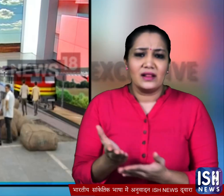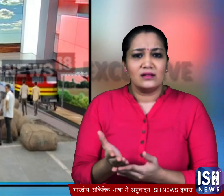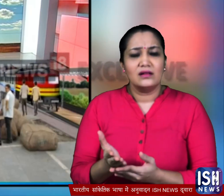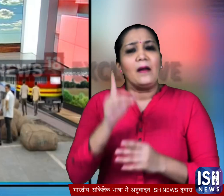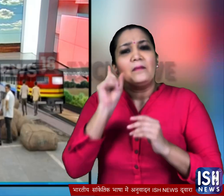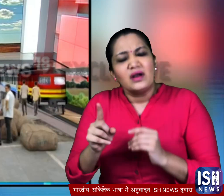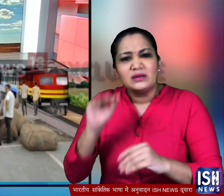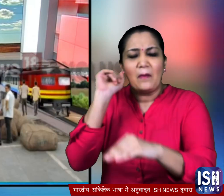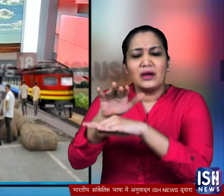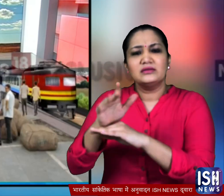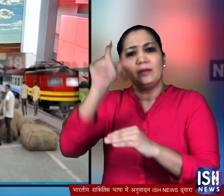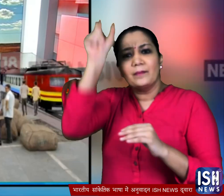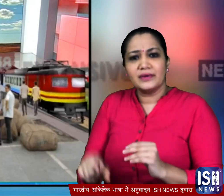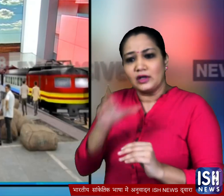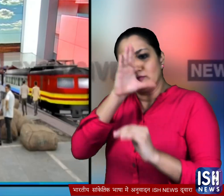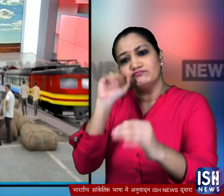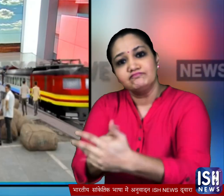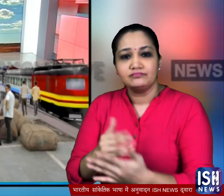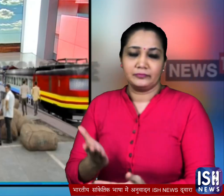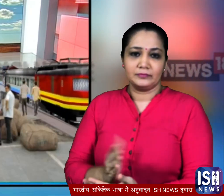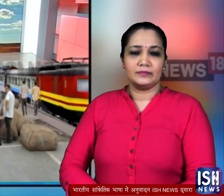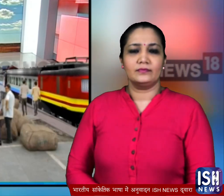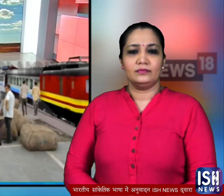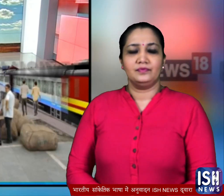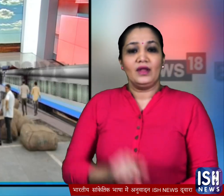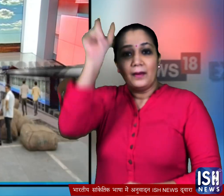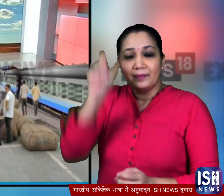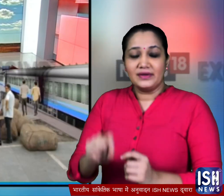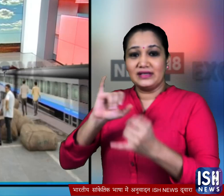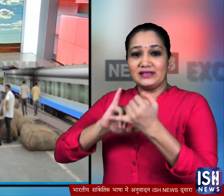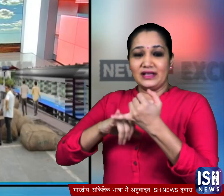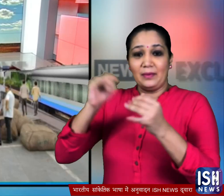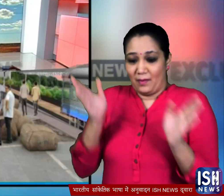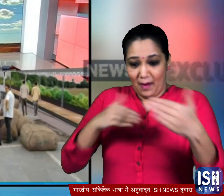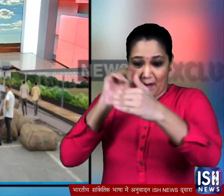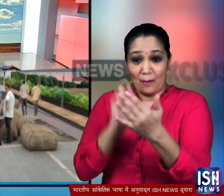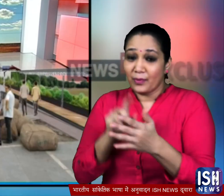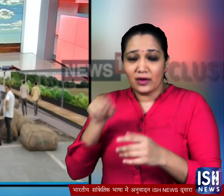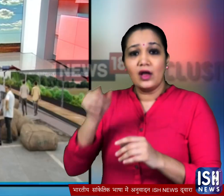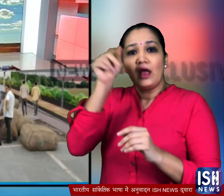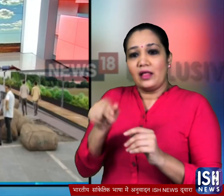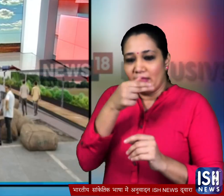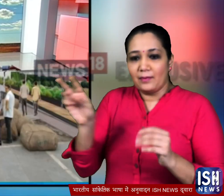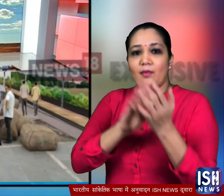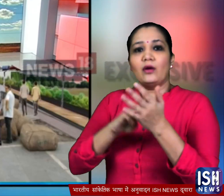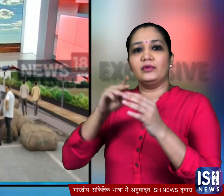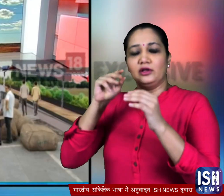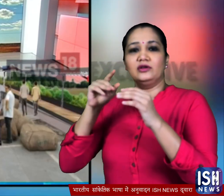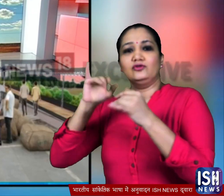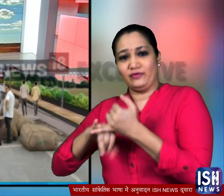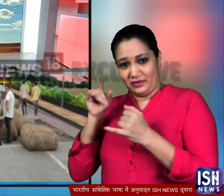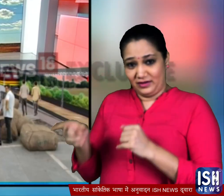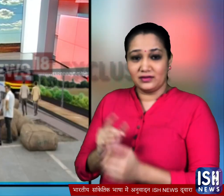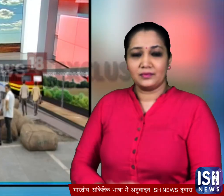इसके बावजूद पार्सल बुक करने वाले स्टेशन पहुंच गए। खबर है कि जिस आदमी ने सिकंदराबाद में पार्सल बुक किया था उसका नाम मोहम्मद सूफियान है, और